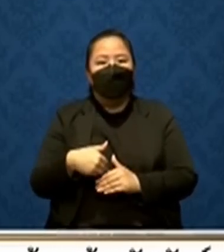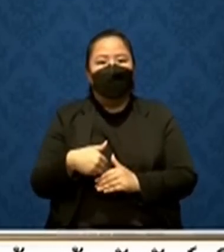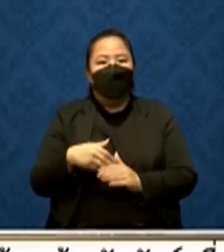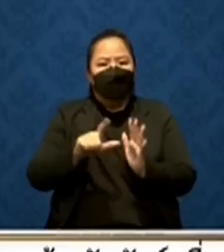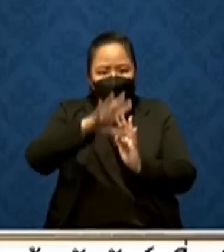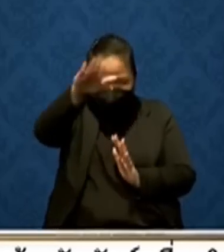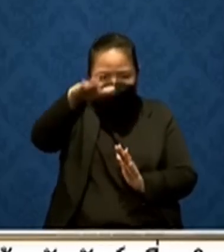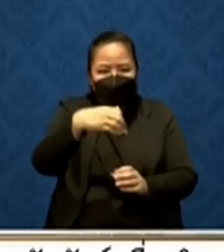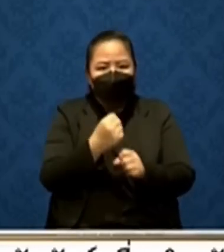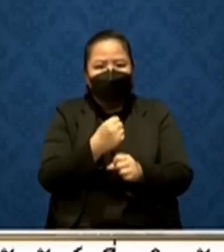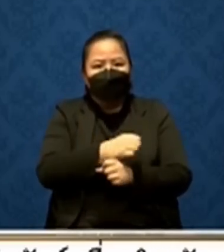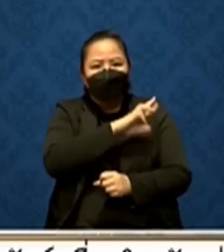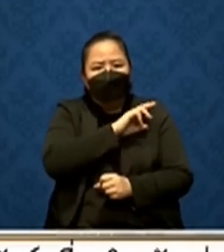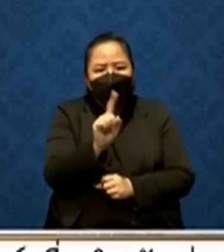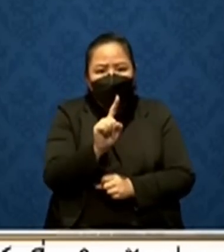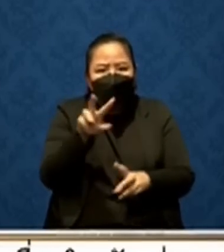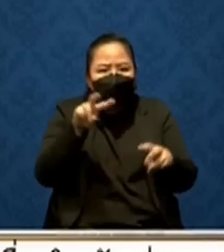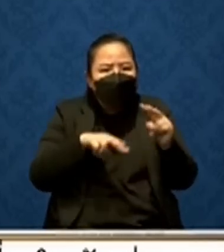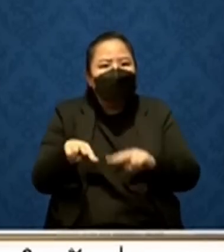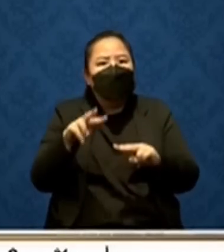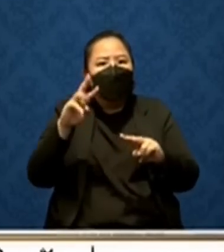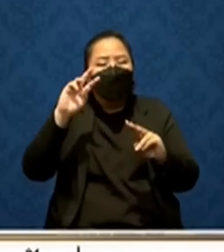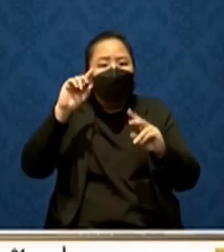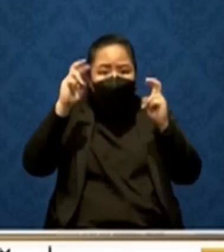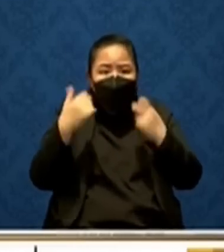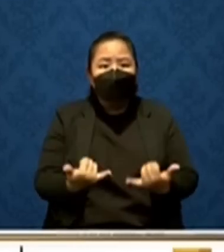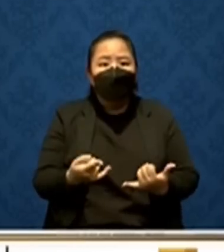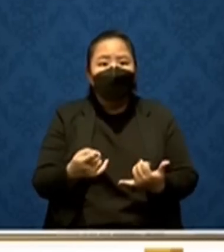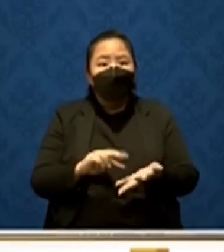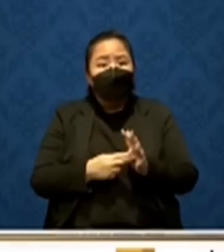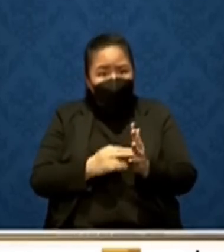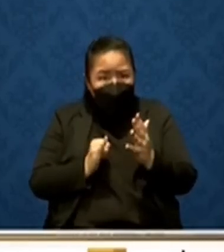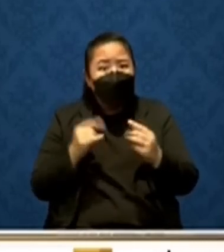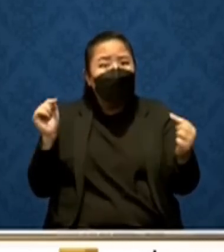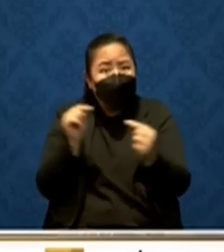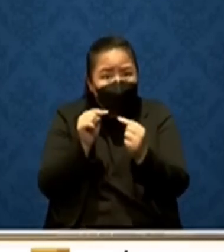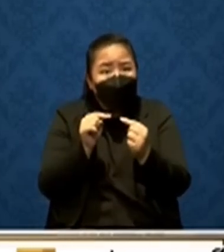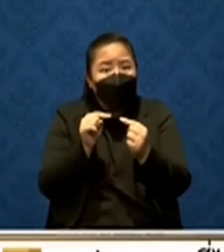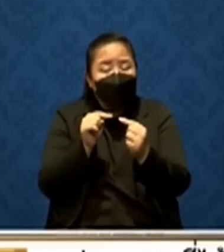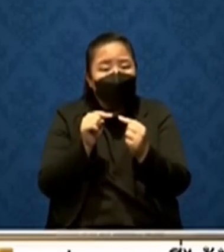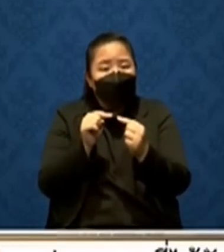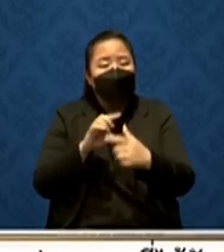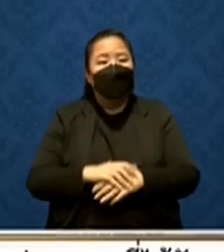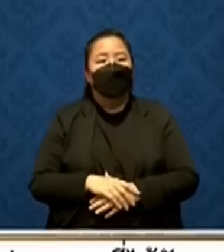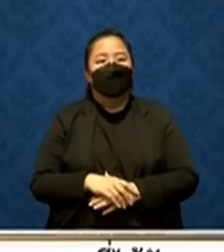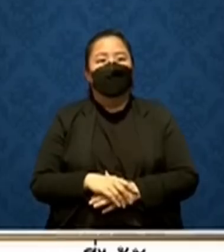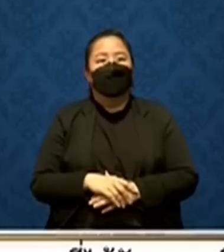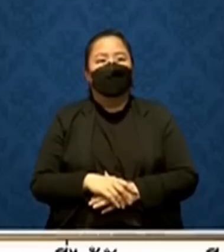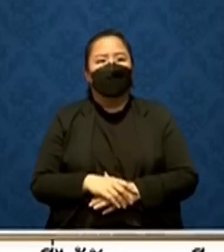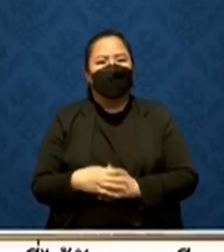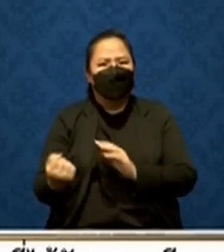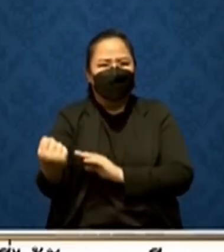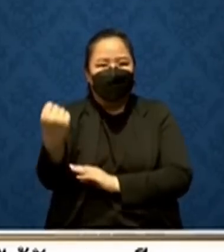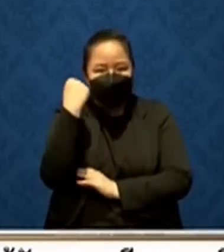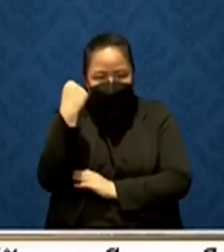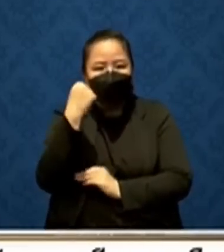ที่อารายการจัดการเรื่องนี้มันถูกกับงานนะครับประธานครับแม้จะเป็นข้ออ้างว่าความมั่น